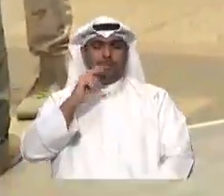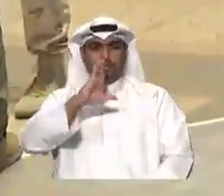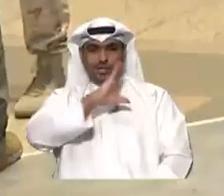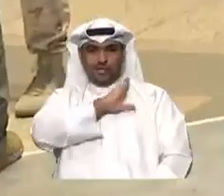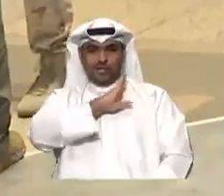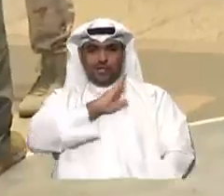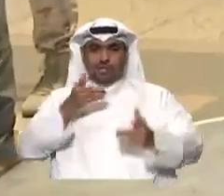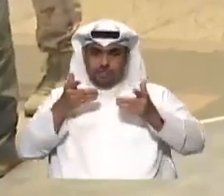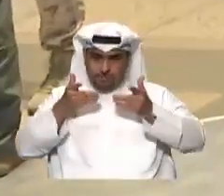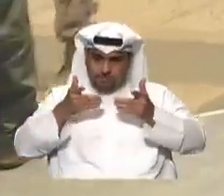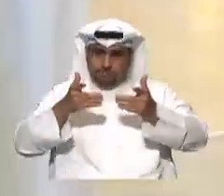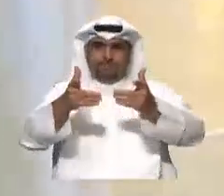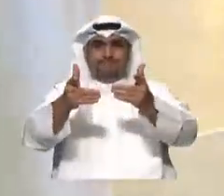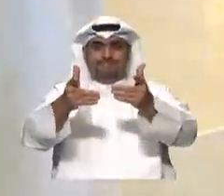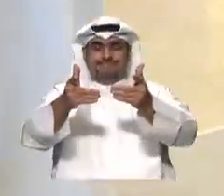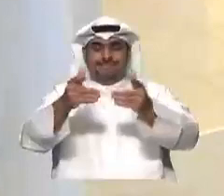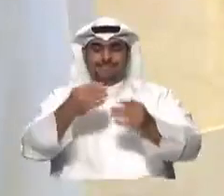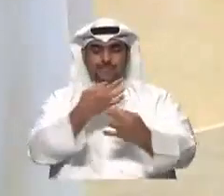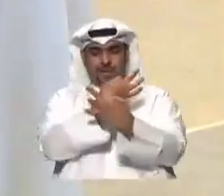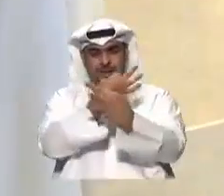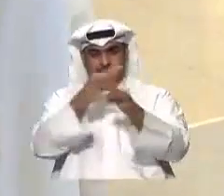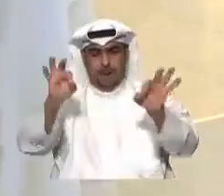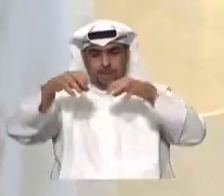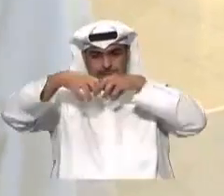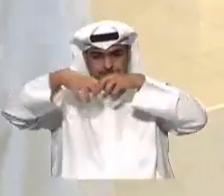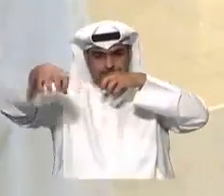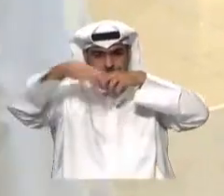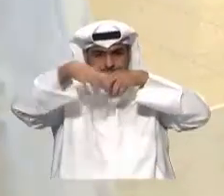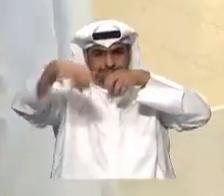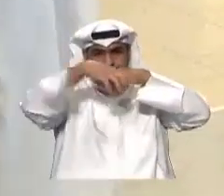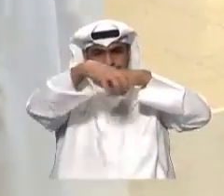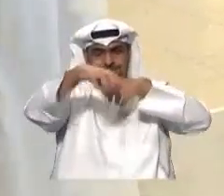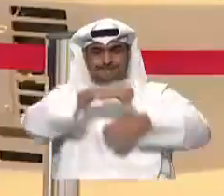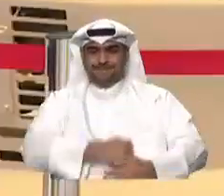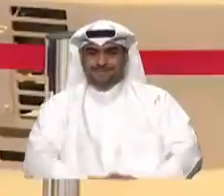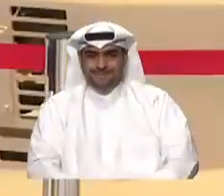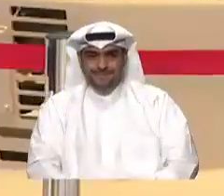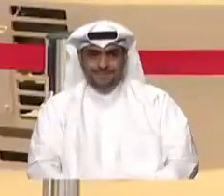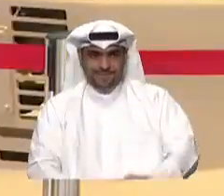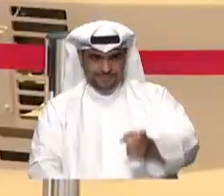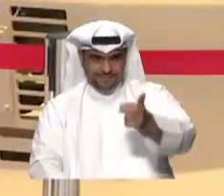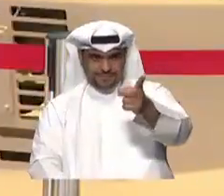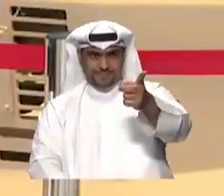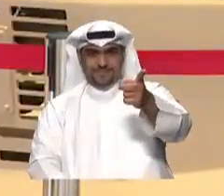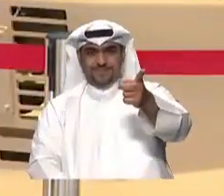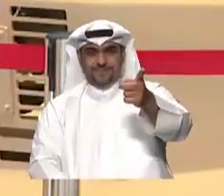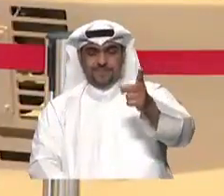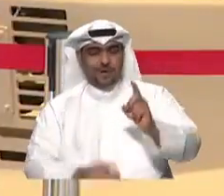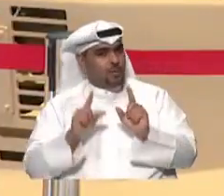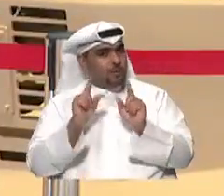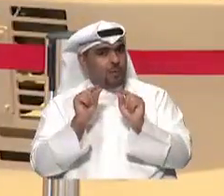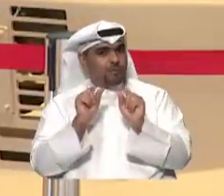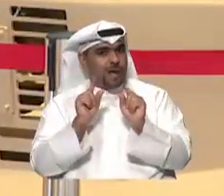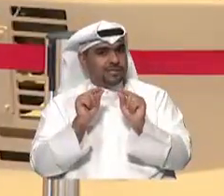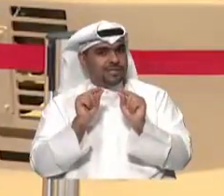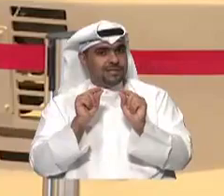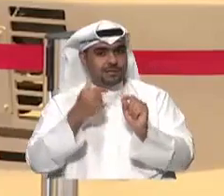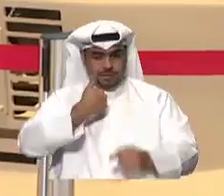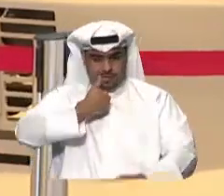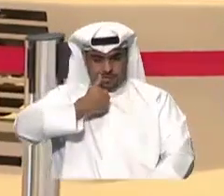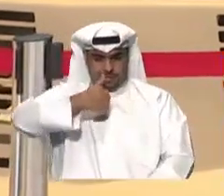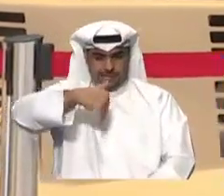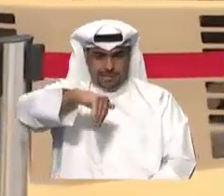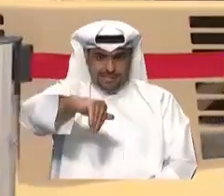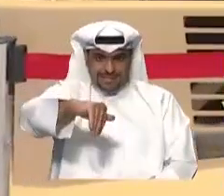الجيش الكويتي في مختلف قطاعاته وإداراته. كانت تجربة جميلة